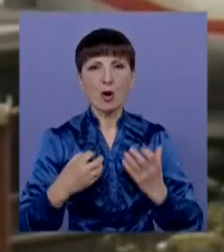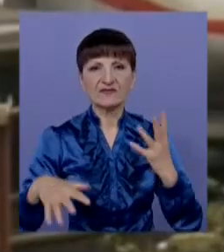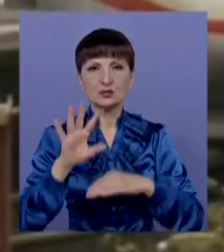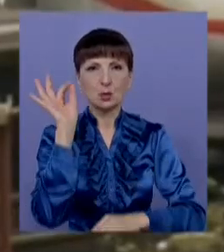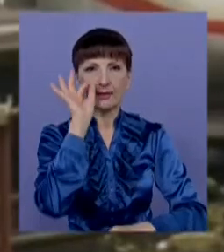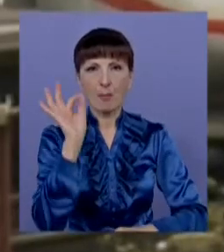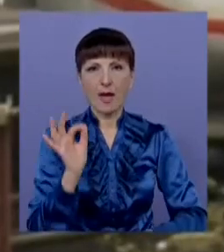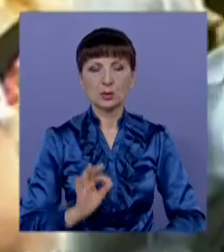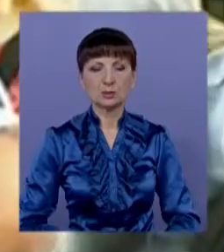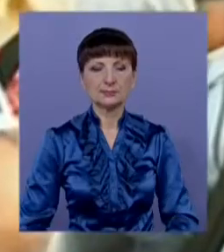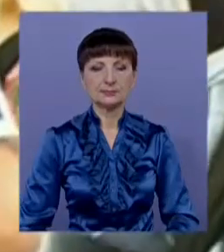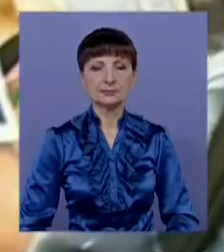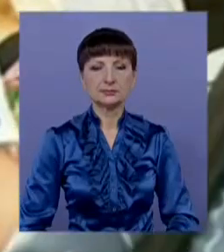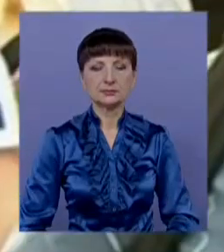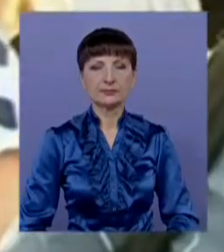Германию.